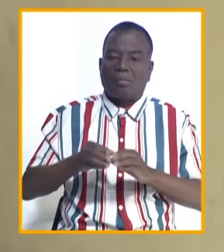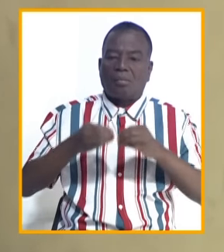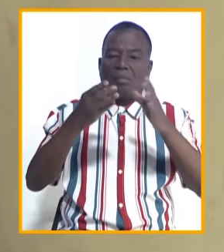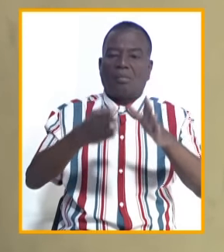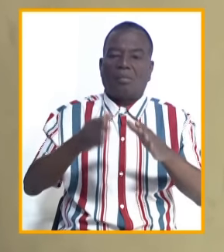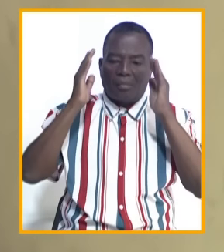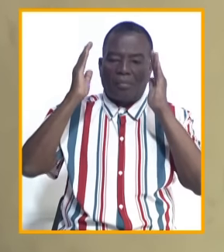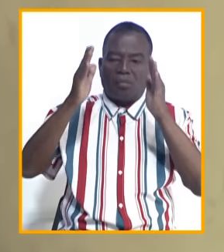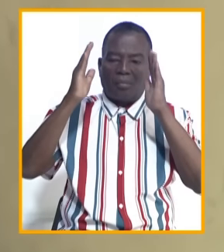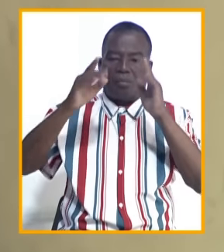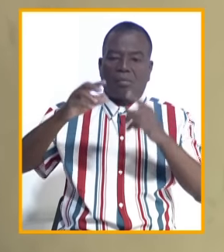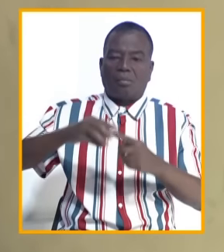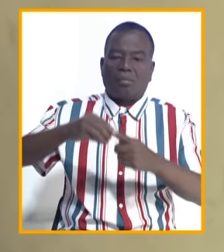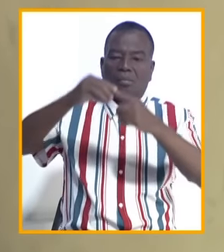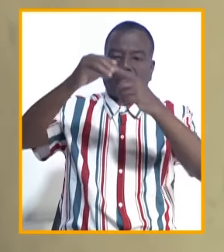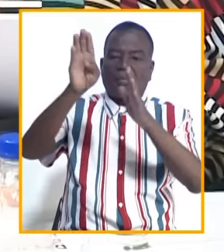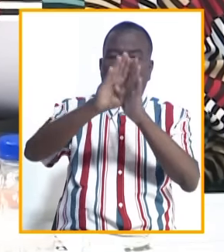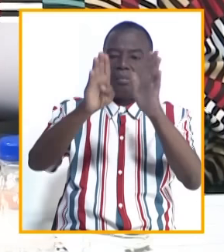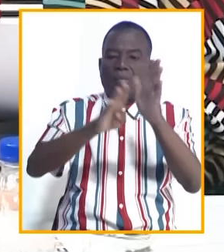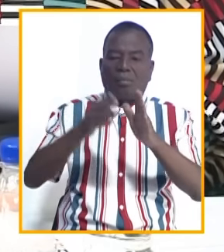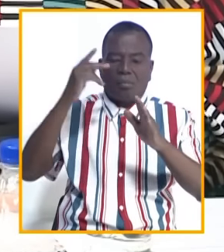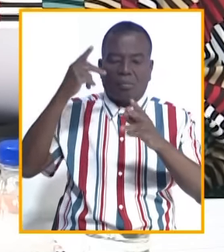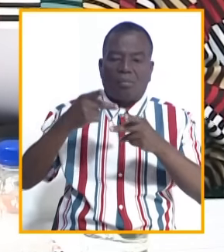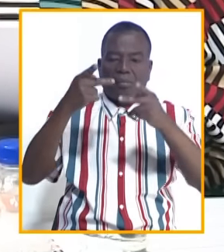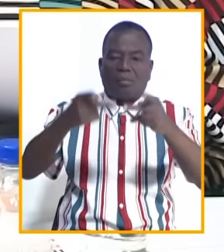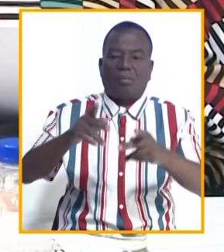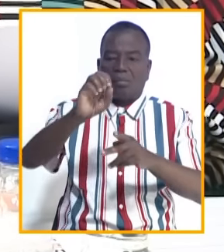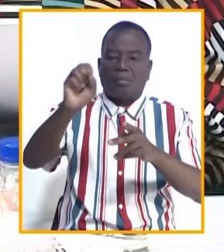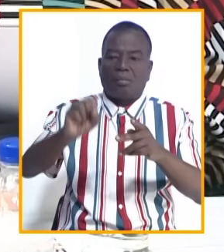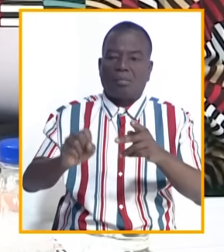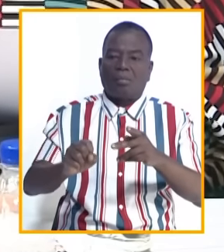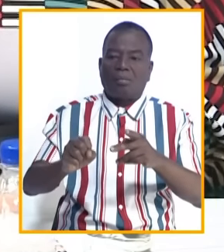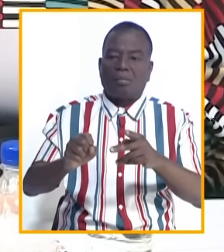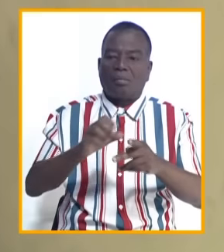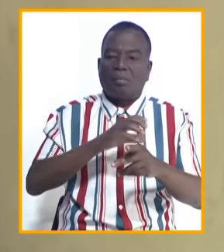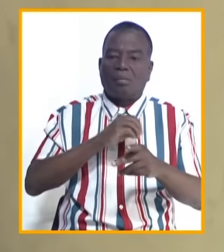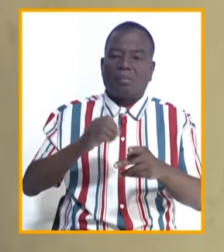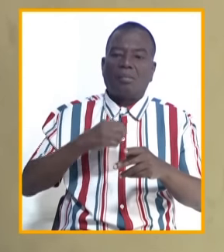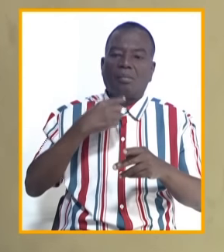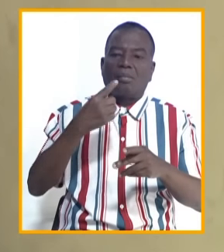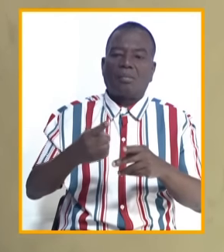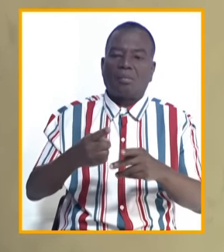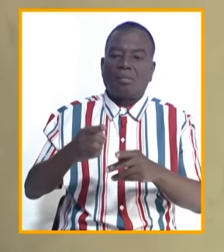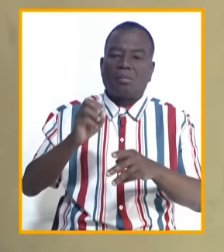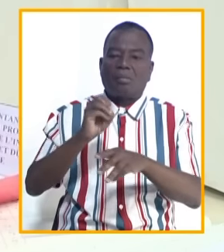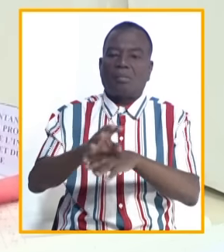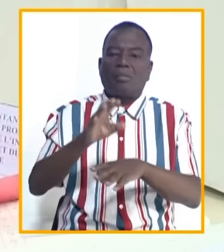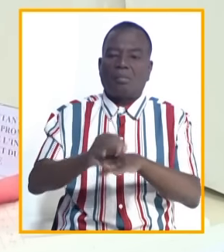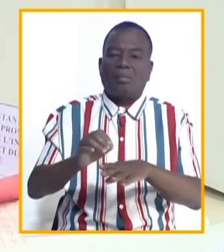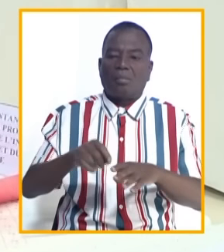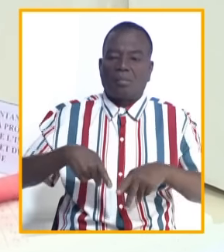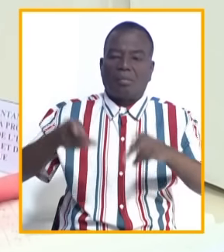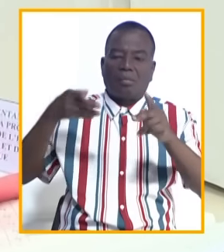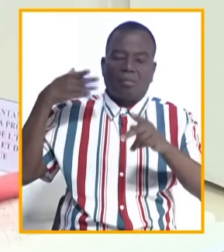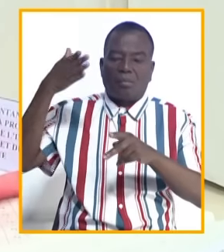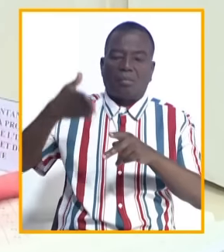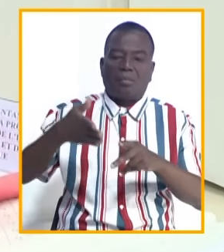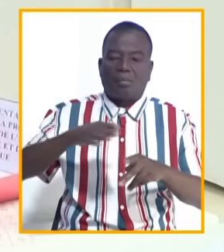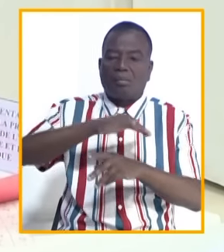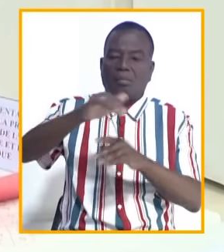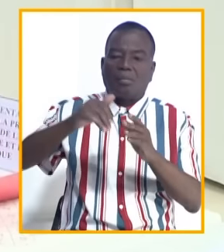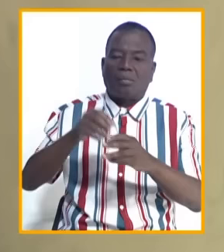une attention particulière au bilan afin de proposer des solutions idoines et formuler des recommandations adéquates qui nous permettront d'atteindre